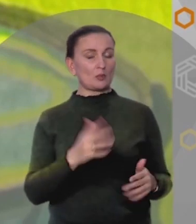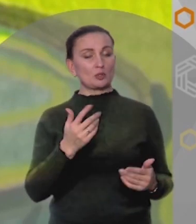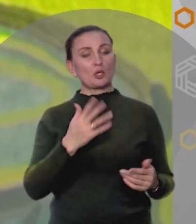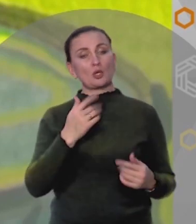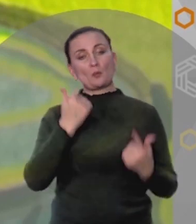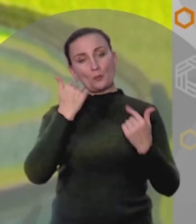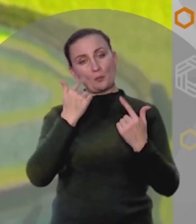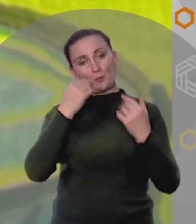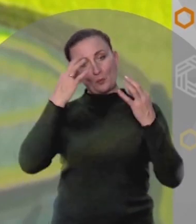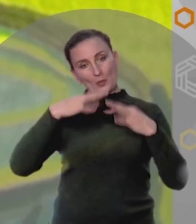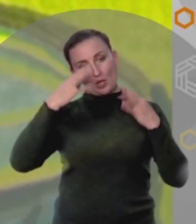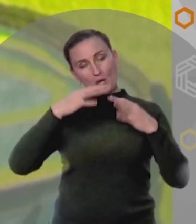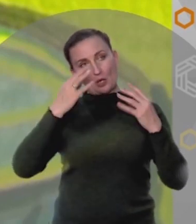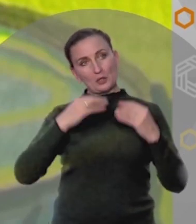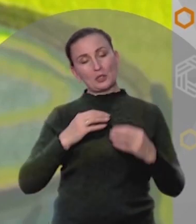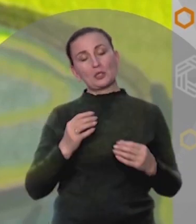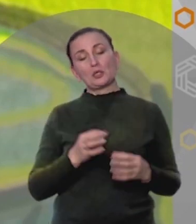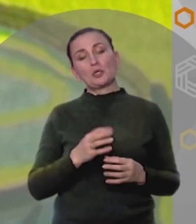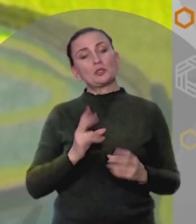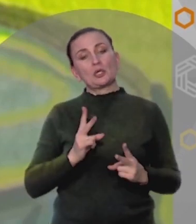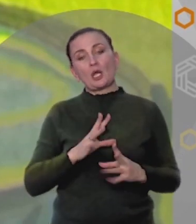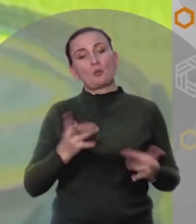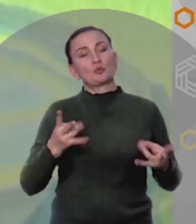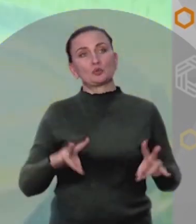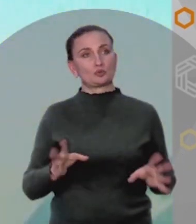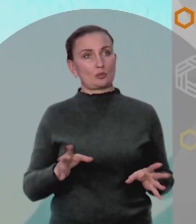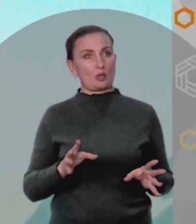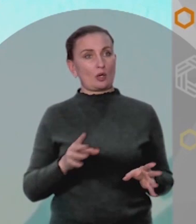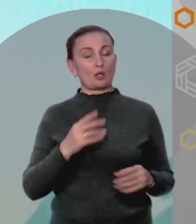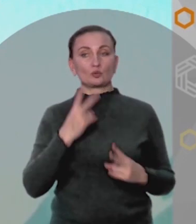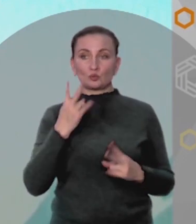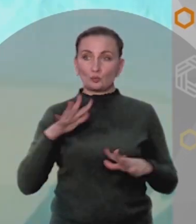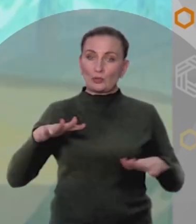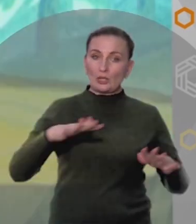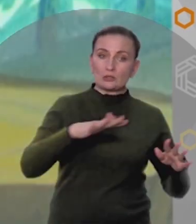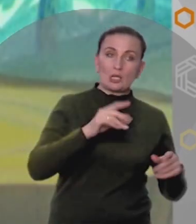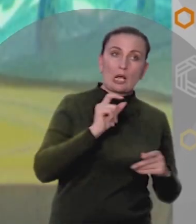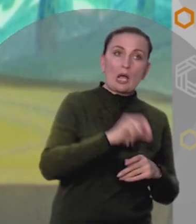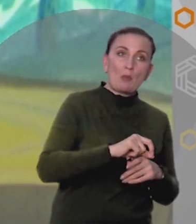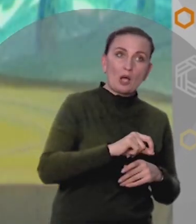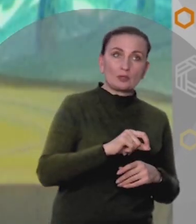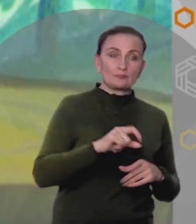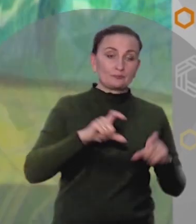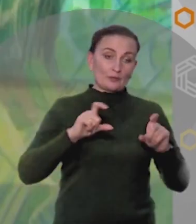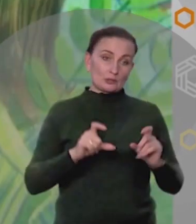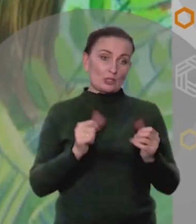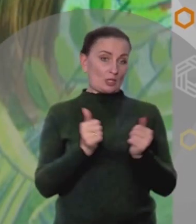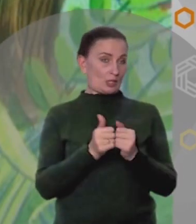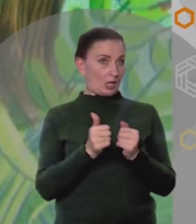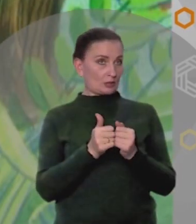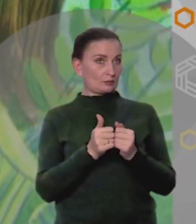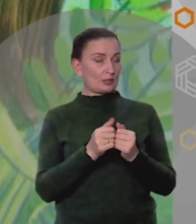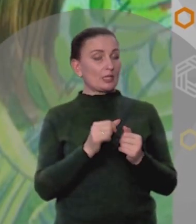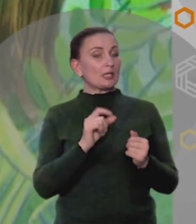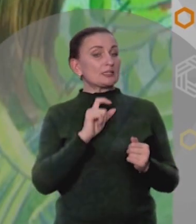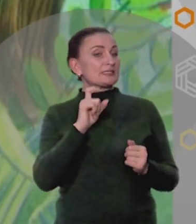Клеточка горько заплакала. Никому-то она не нужна. Тут же откуда-то прилетел комарик и